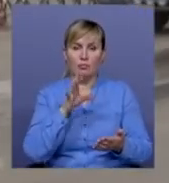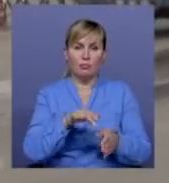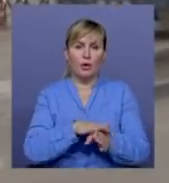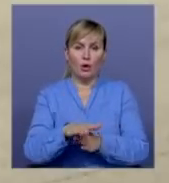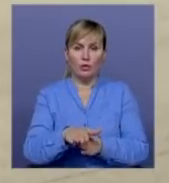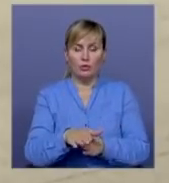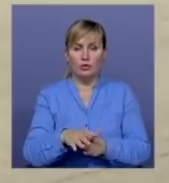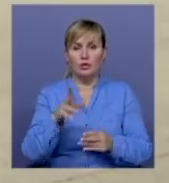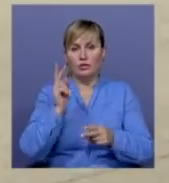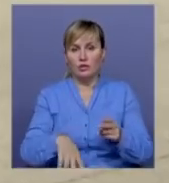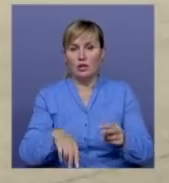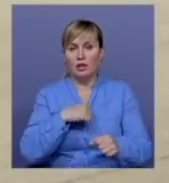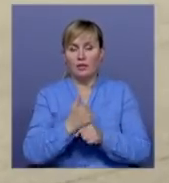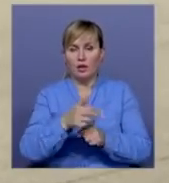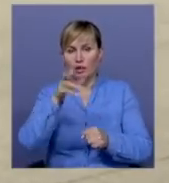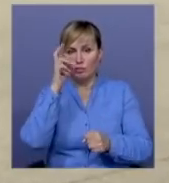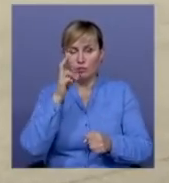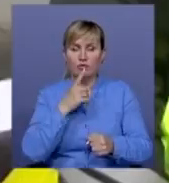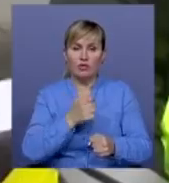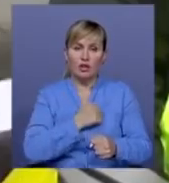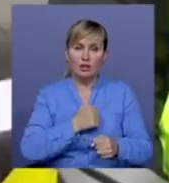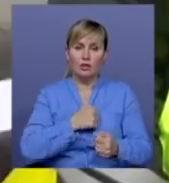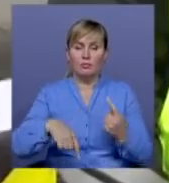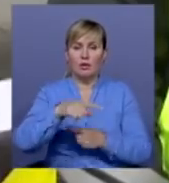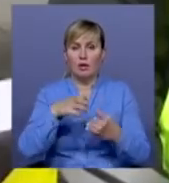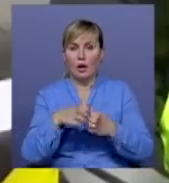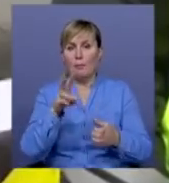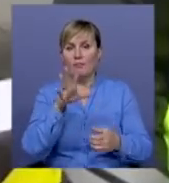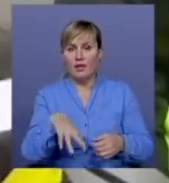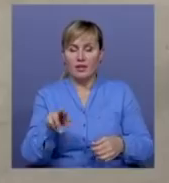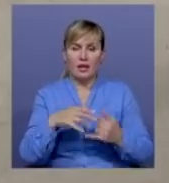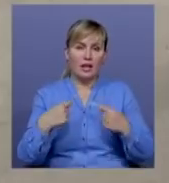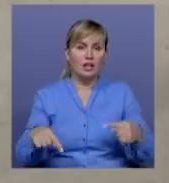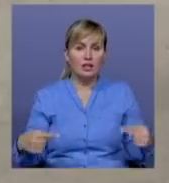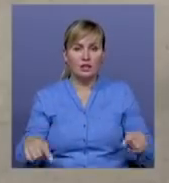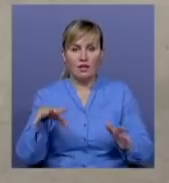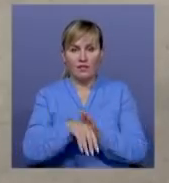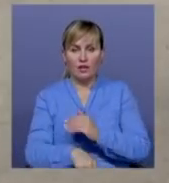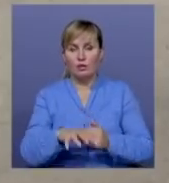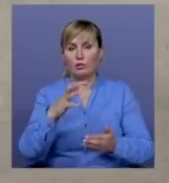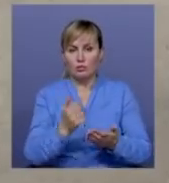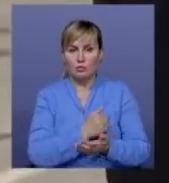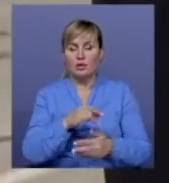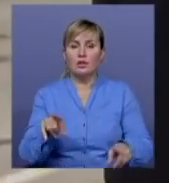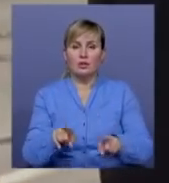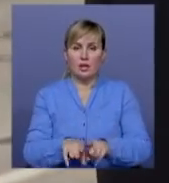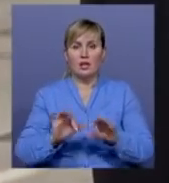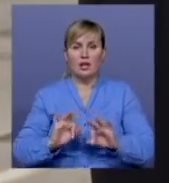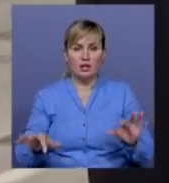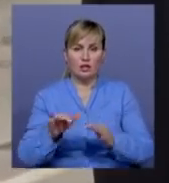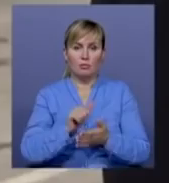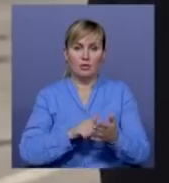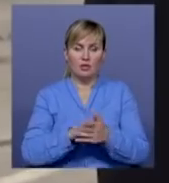объеме. В завершении глава государства пожелал военнослужащим Минобороны, МВД и работникам различных ведомств успехов, а также разъяснил